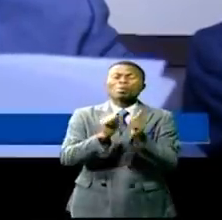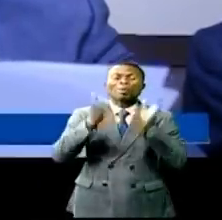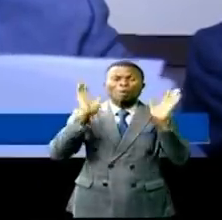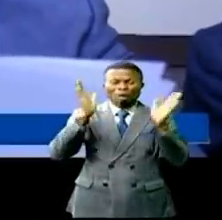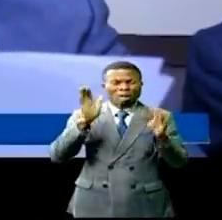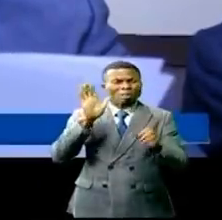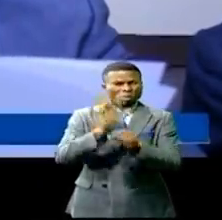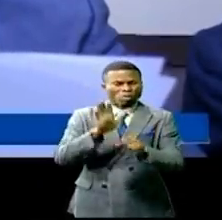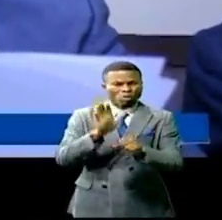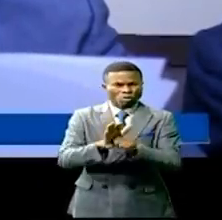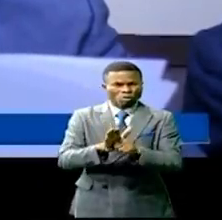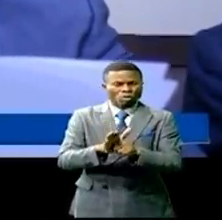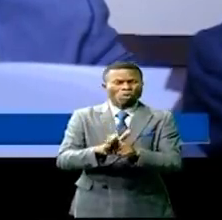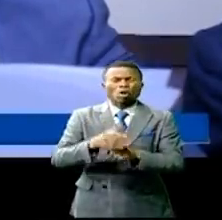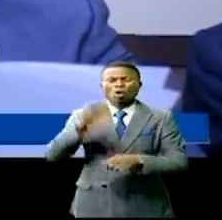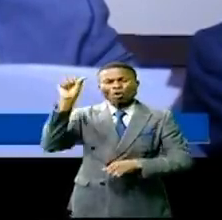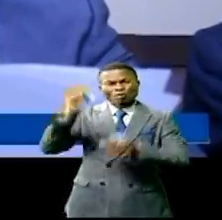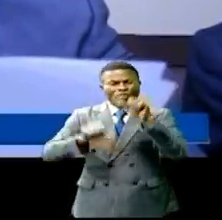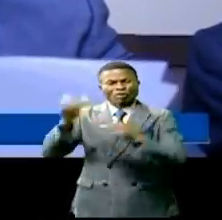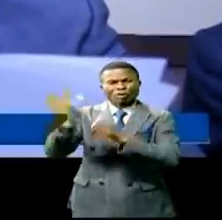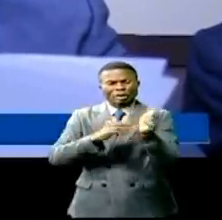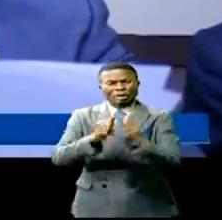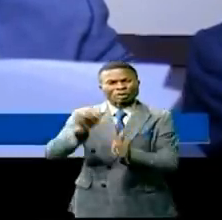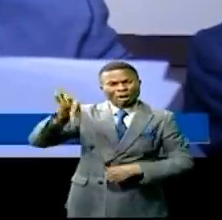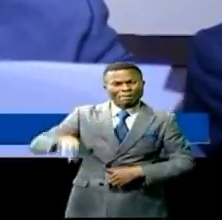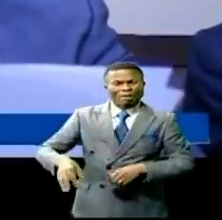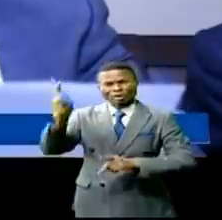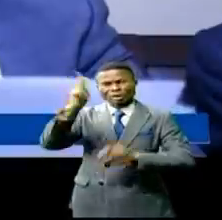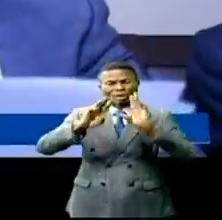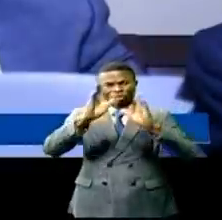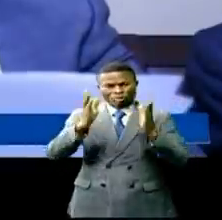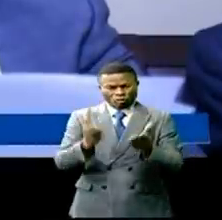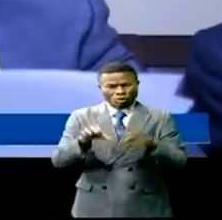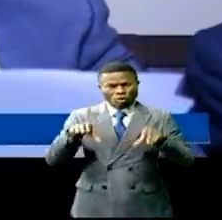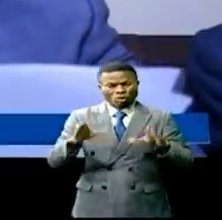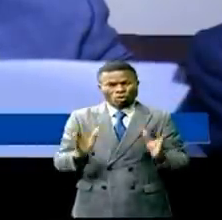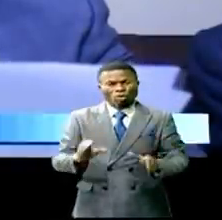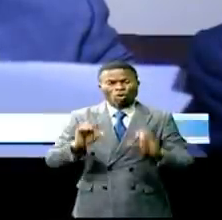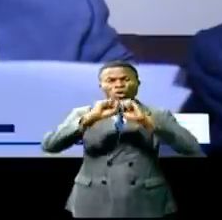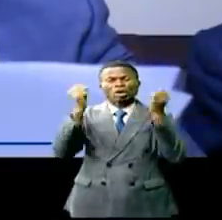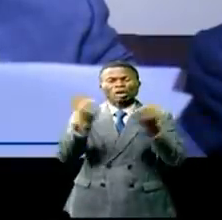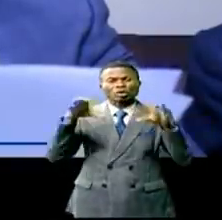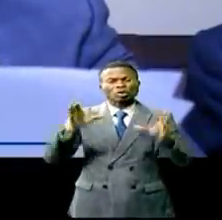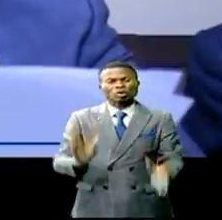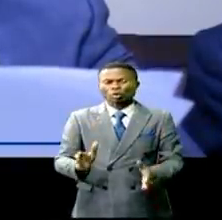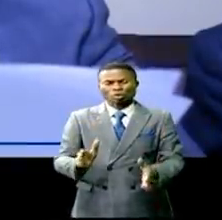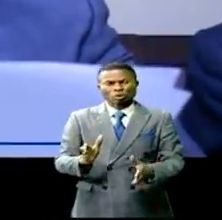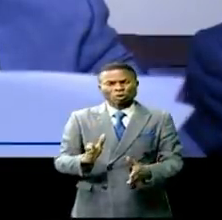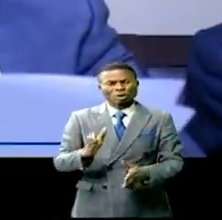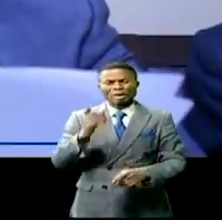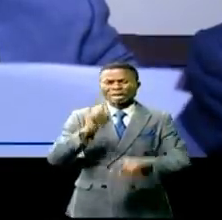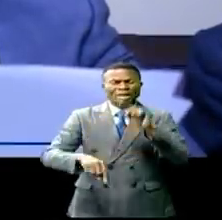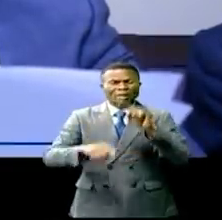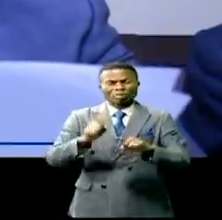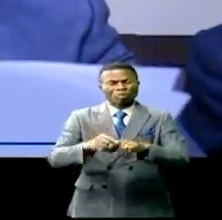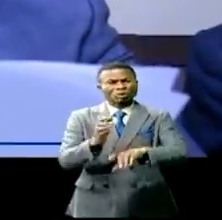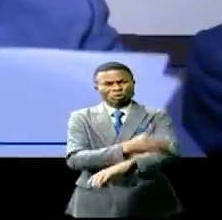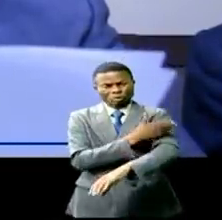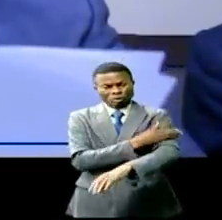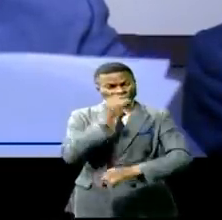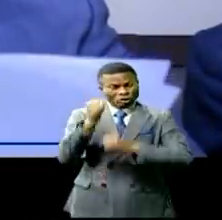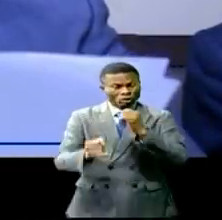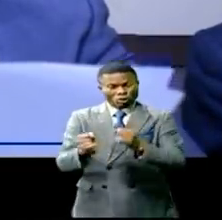des noms qui détruisent le bien-être des populations congolaises le social des congolais pourront s'améliorer tant que nous